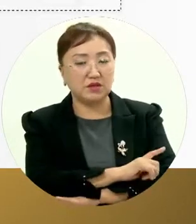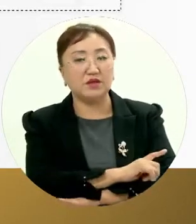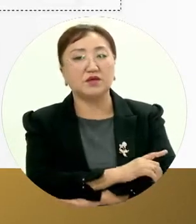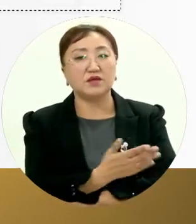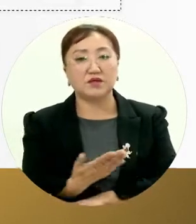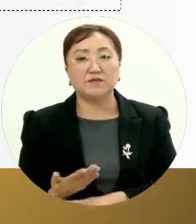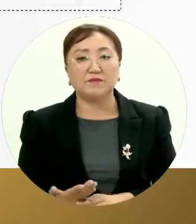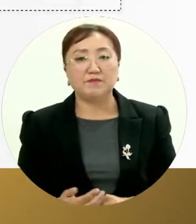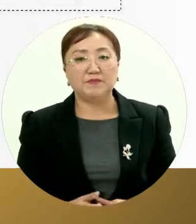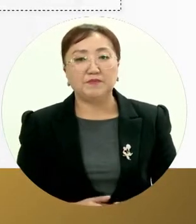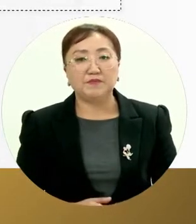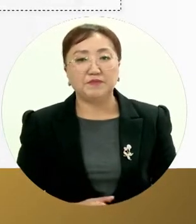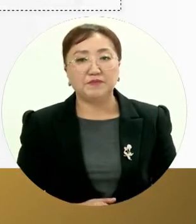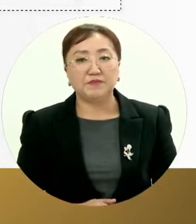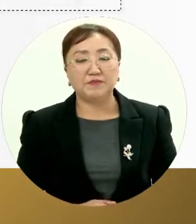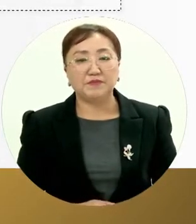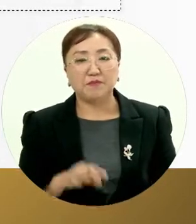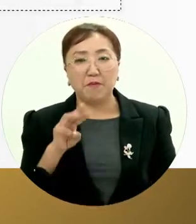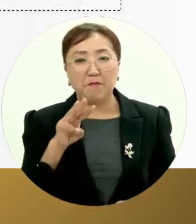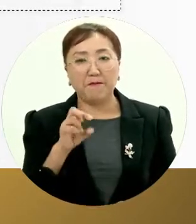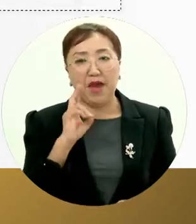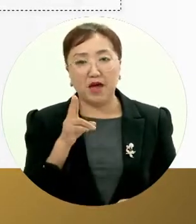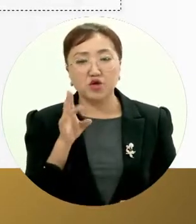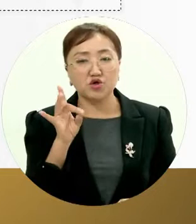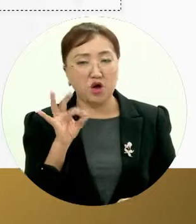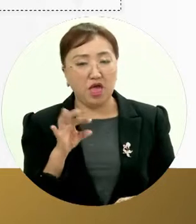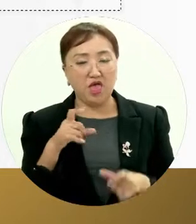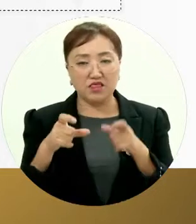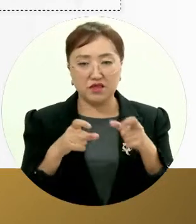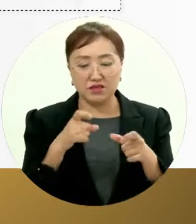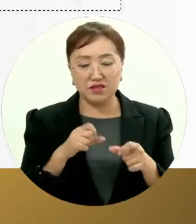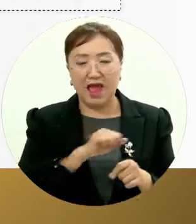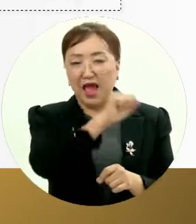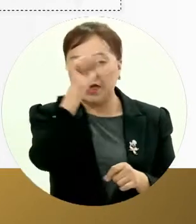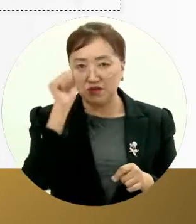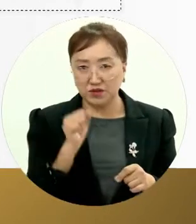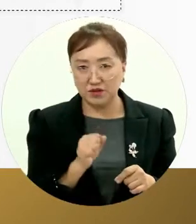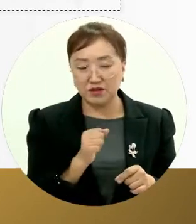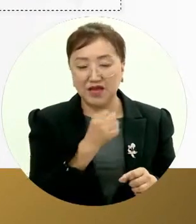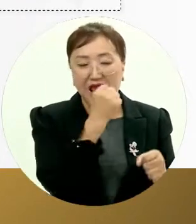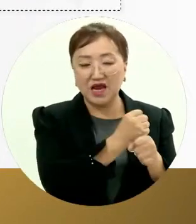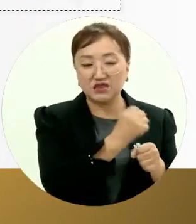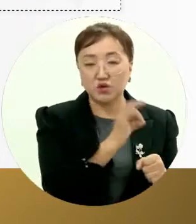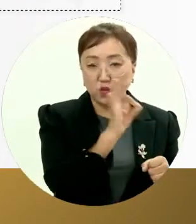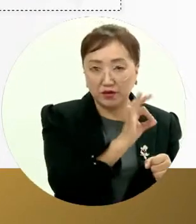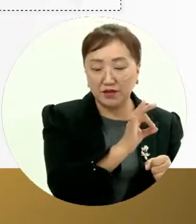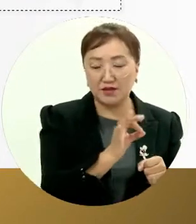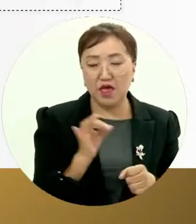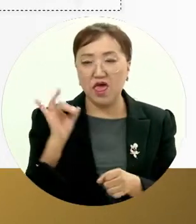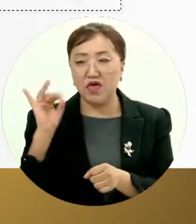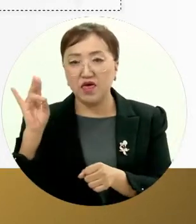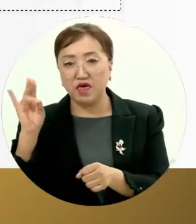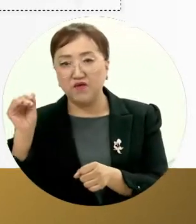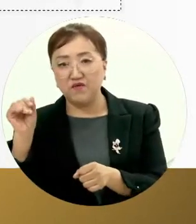Бид нэр өнөөдрийн хичээлэрээ макро эдийн засгийн асуудлууд болох ажилгүйдэл,